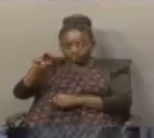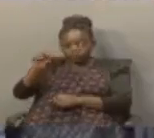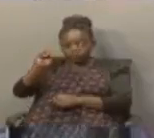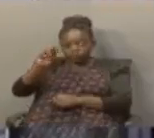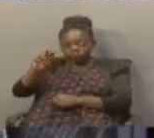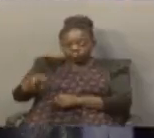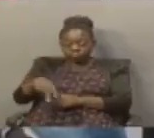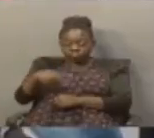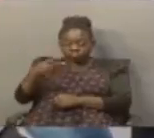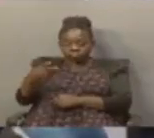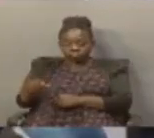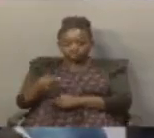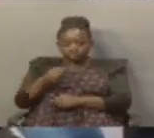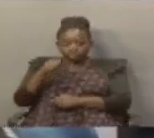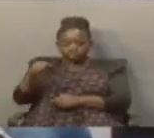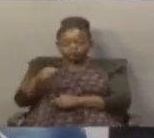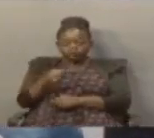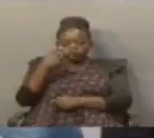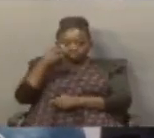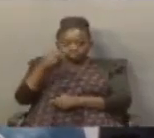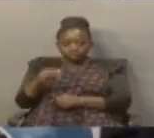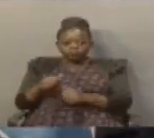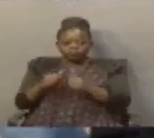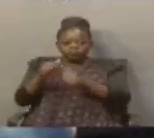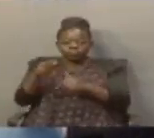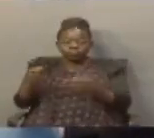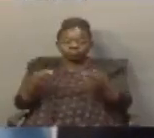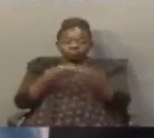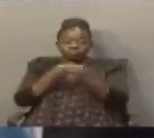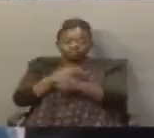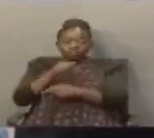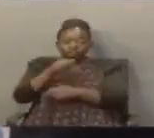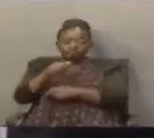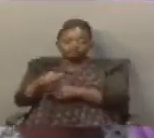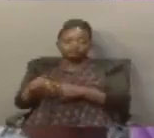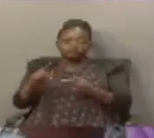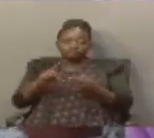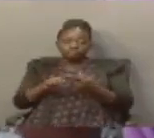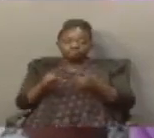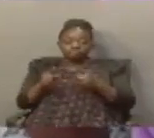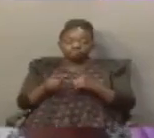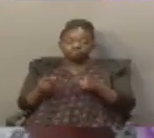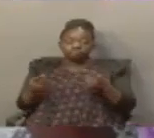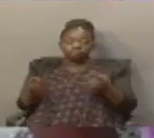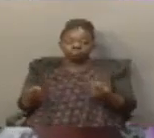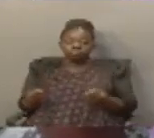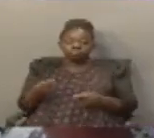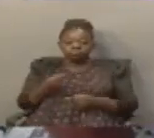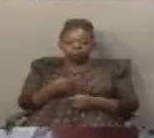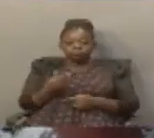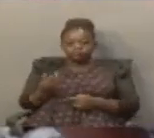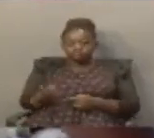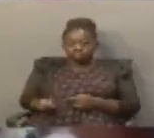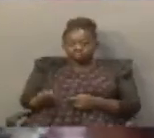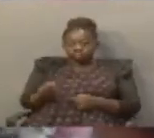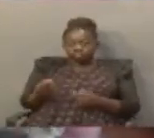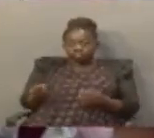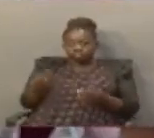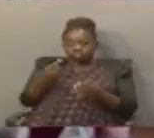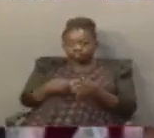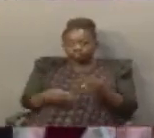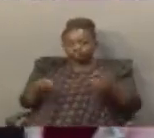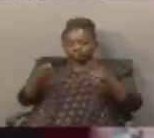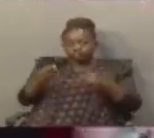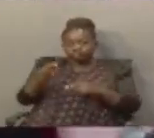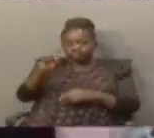olw'omuko obutalabikako. Nalubega yabadde awerekeddwako ab'enganda abalala n'emikwano, yafulumye mu kidaala n'ategeeza nti